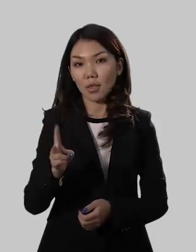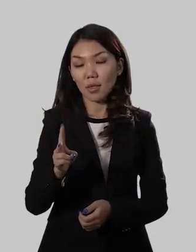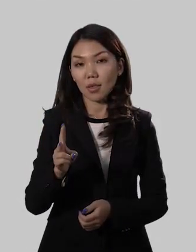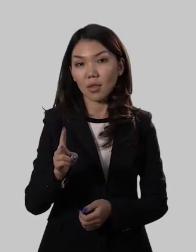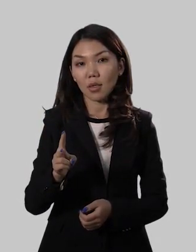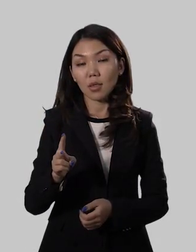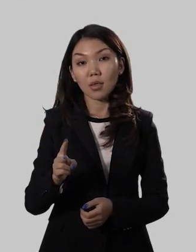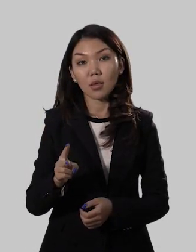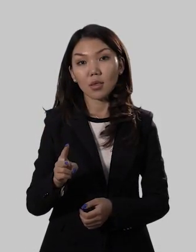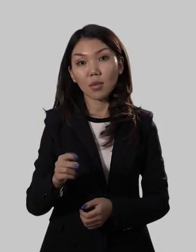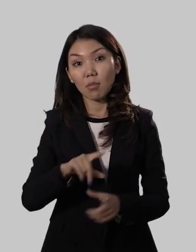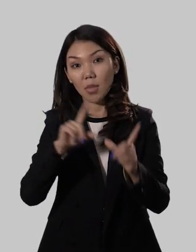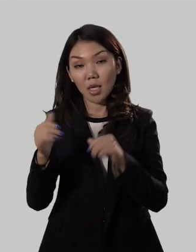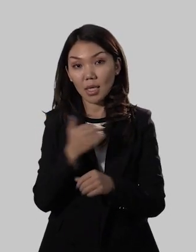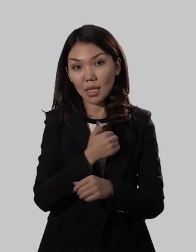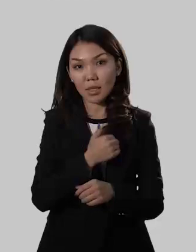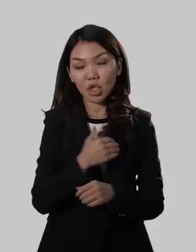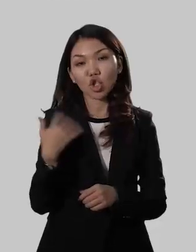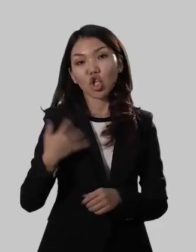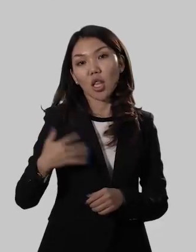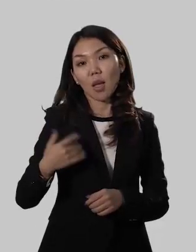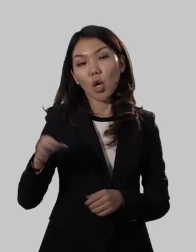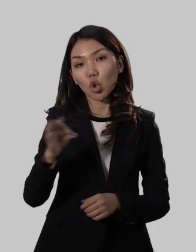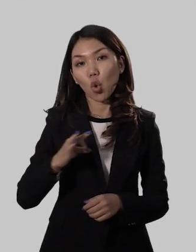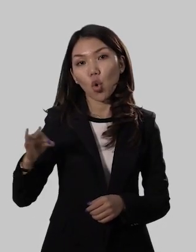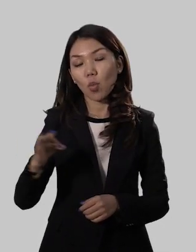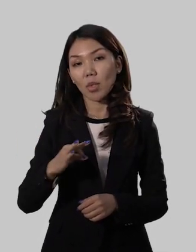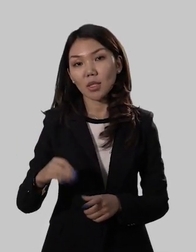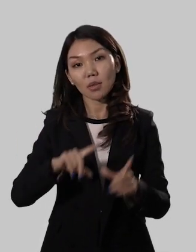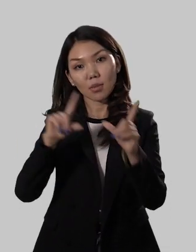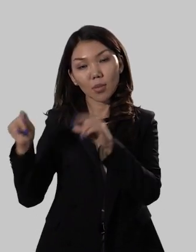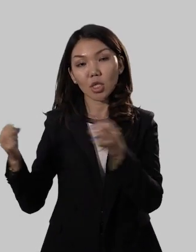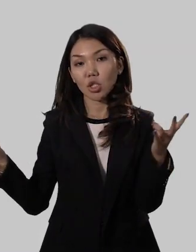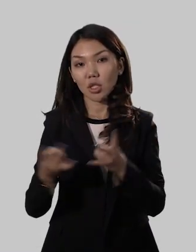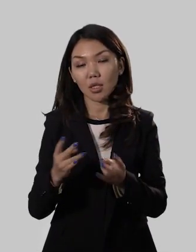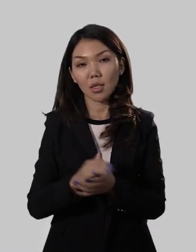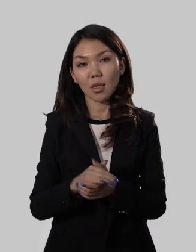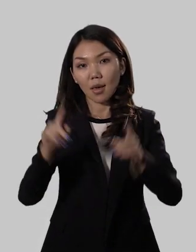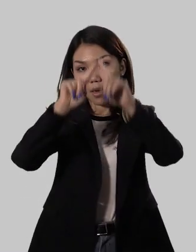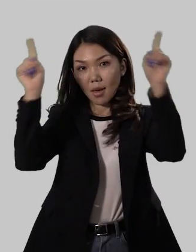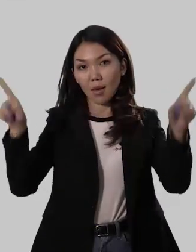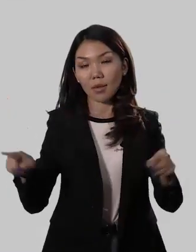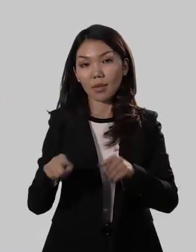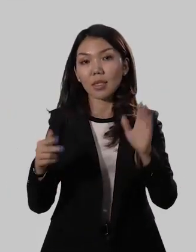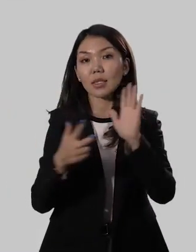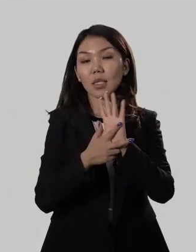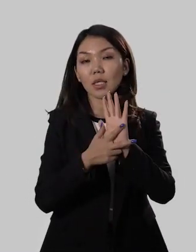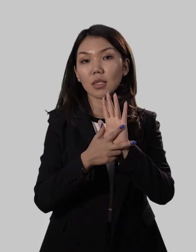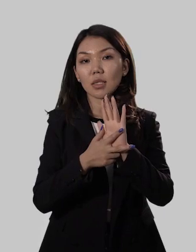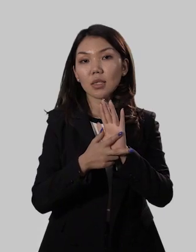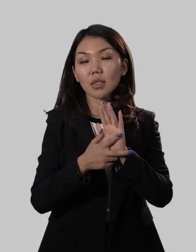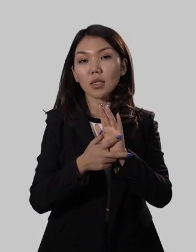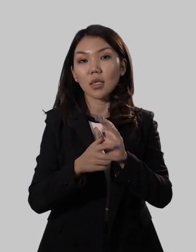коругуна баргыңар келсе, анда Жалал Абад областына жол тартасыңар. Картага 8